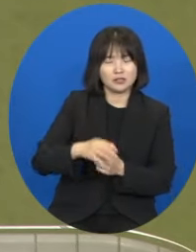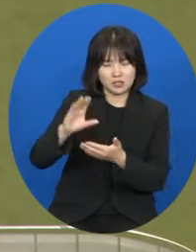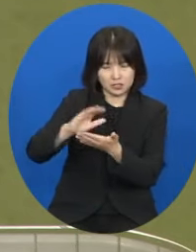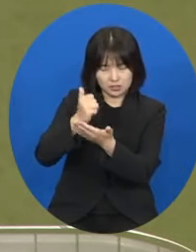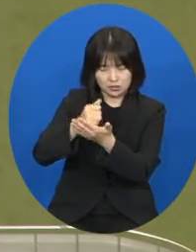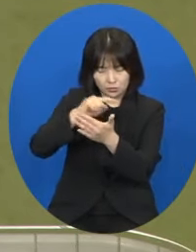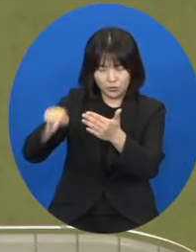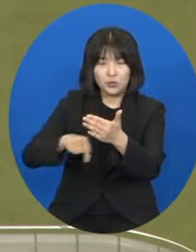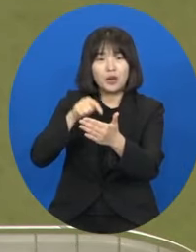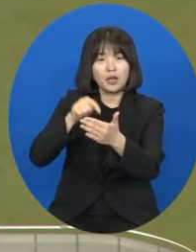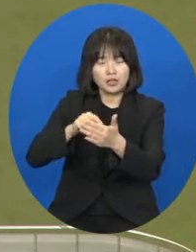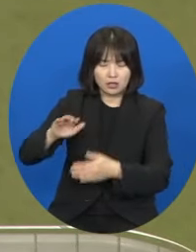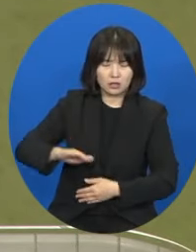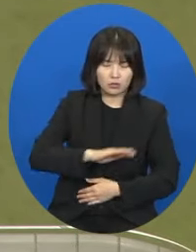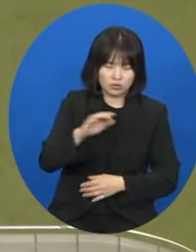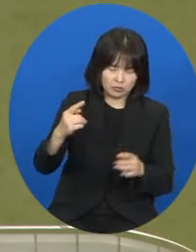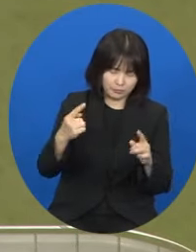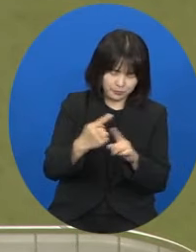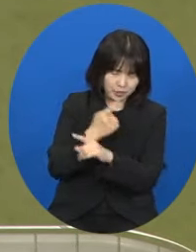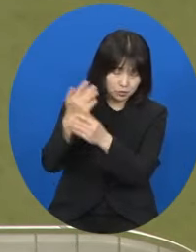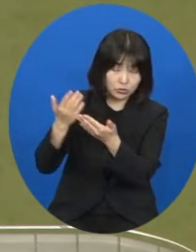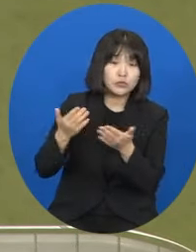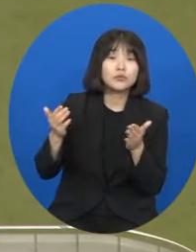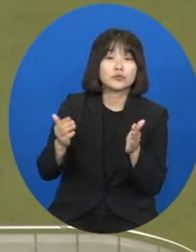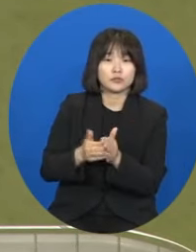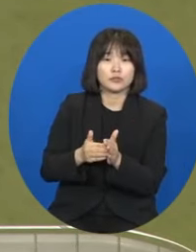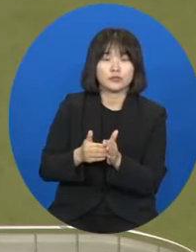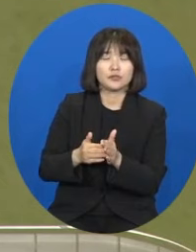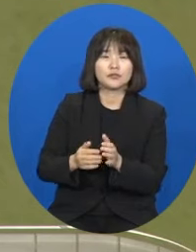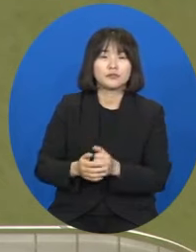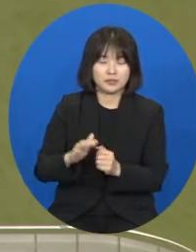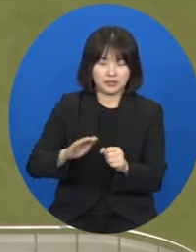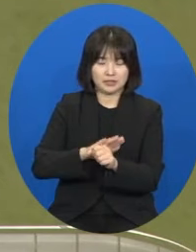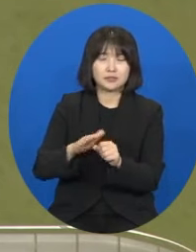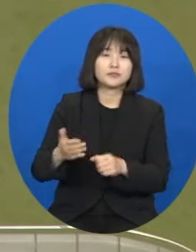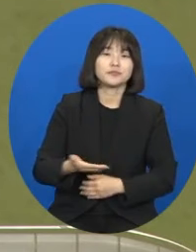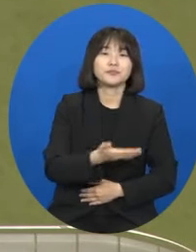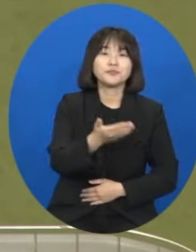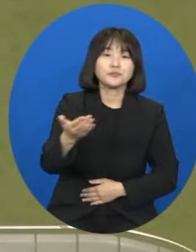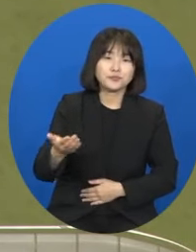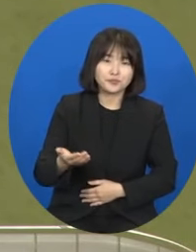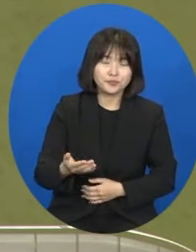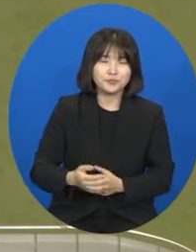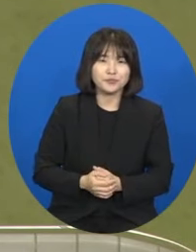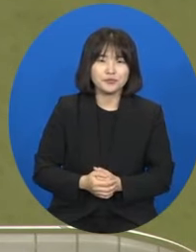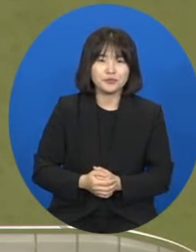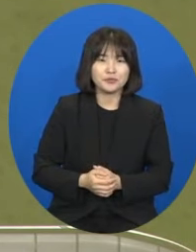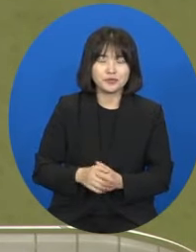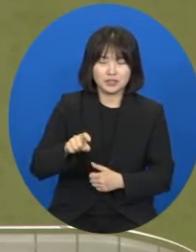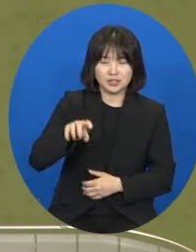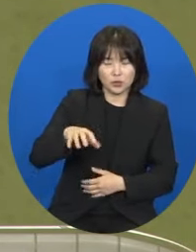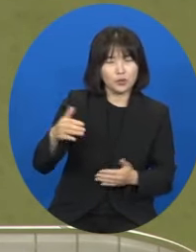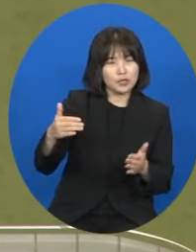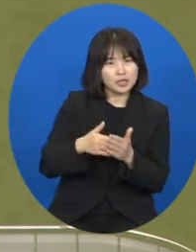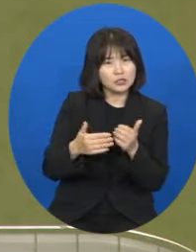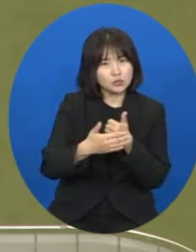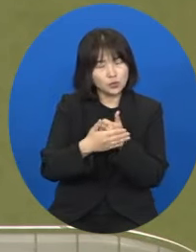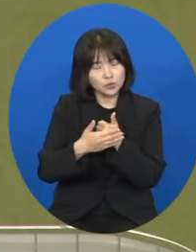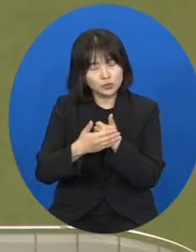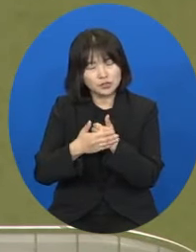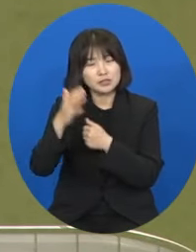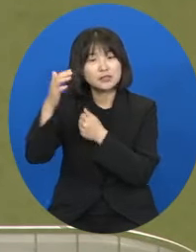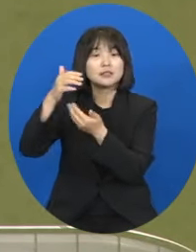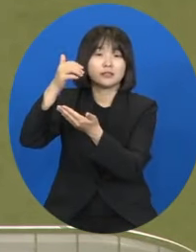안에서 우리를 완전히 바꿔주신 것이죠. 사랑하는 여러분, 여기까지 도우신 에베네셀의